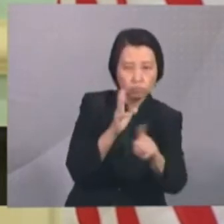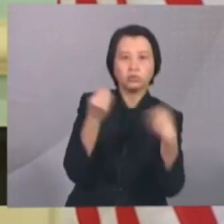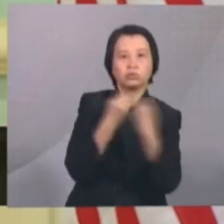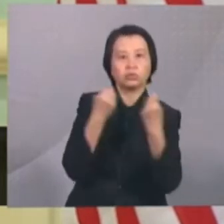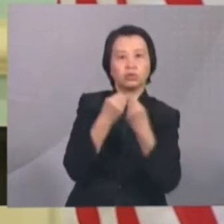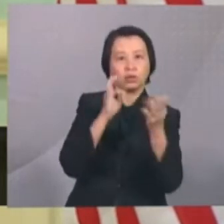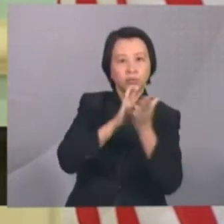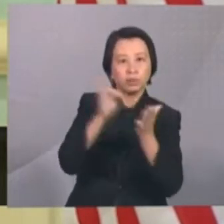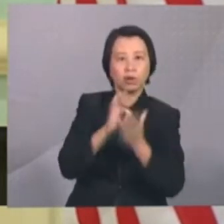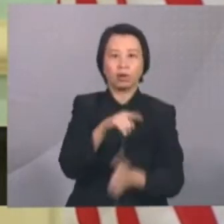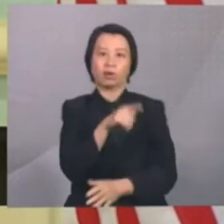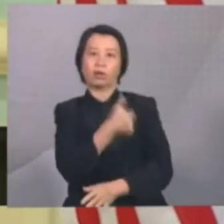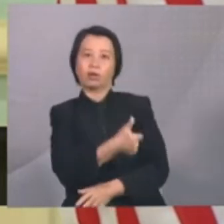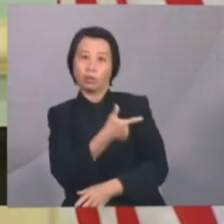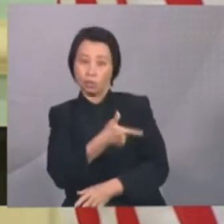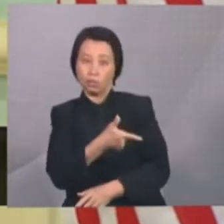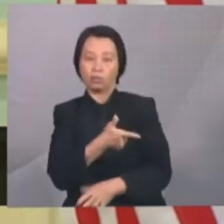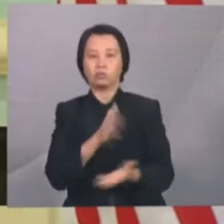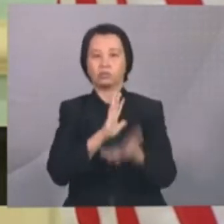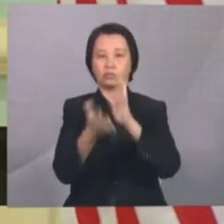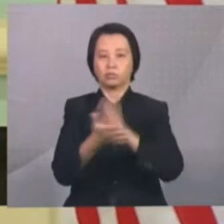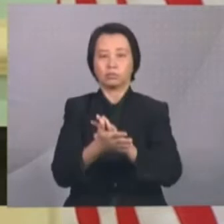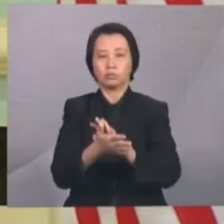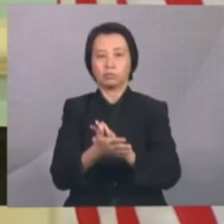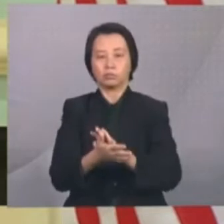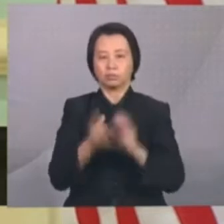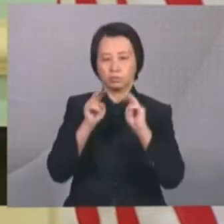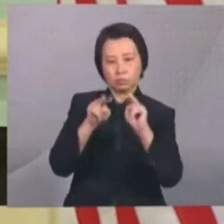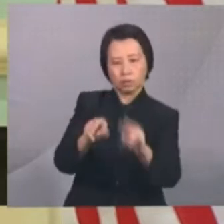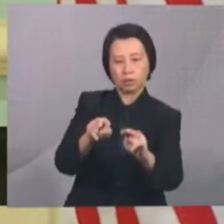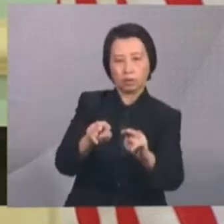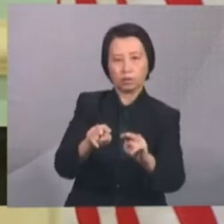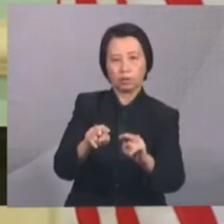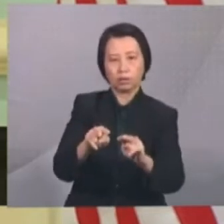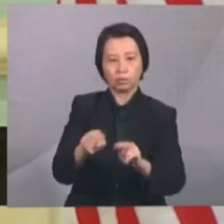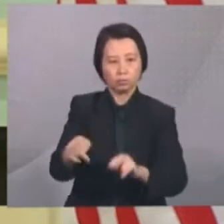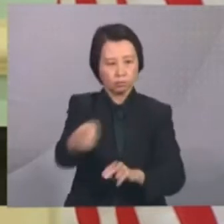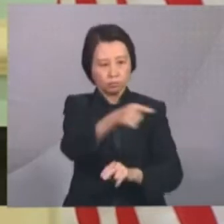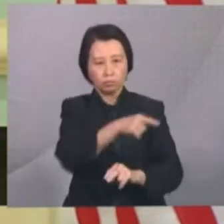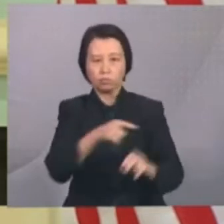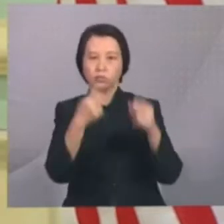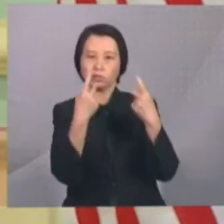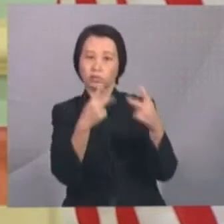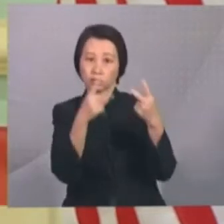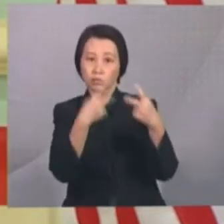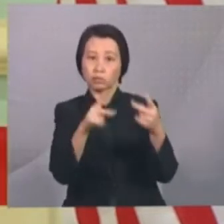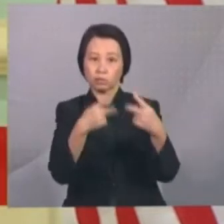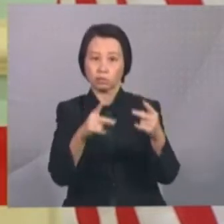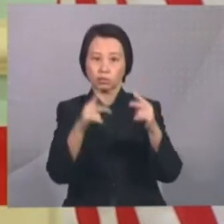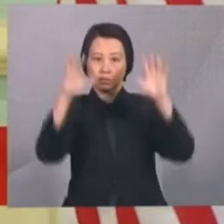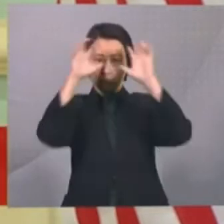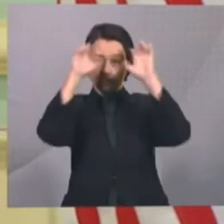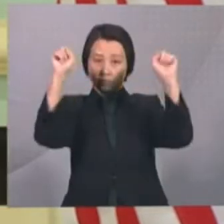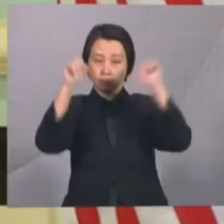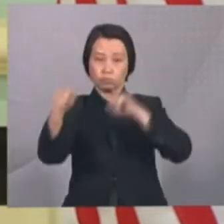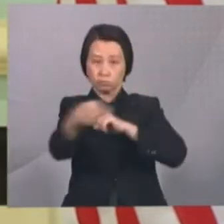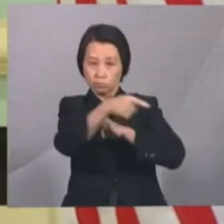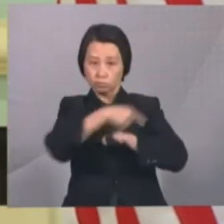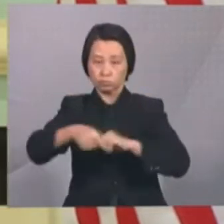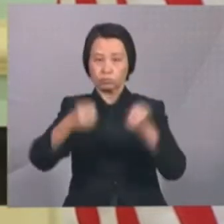pedagang mereka jadi Hai nampak bahwa pemilik-pemilik premis perniagaan